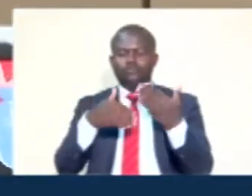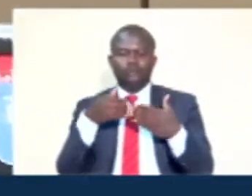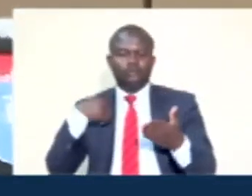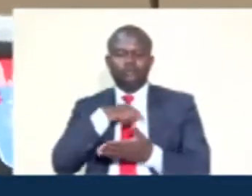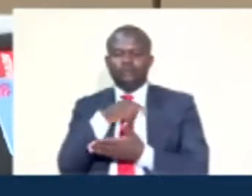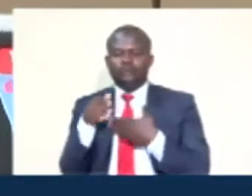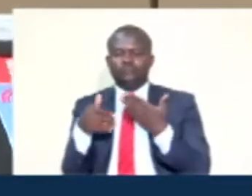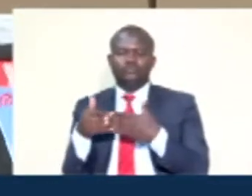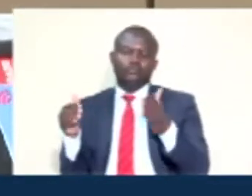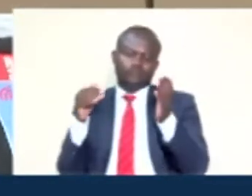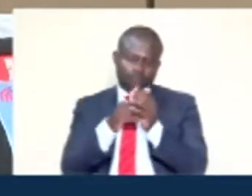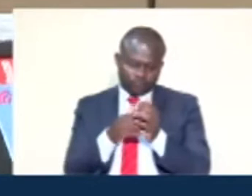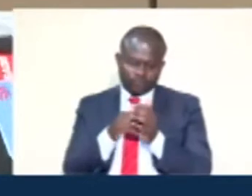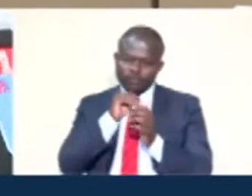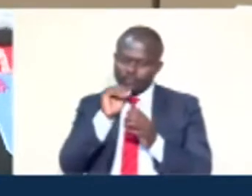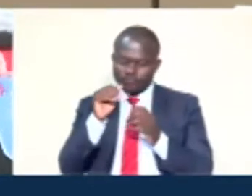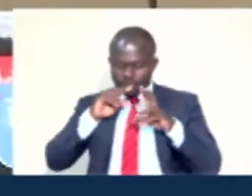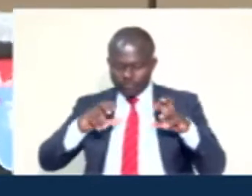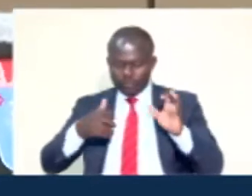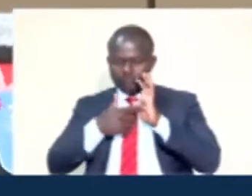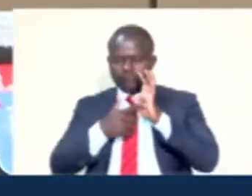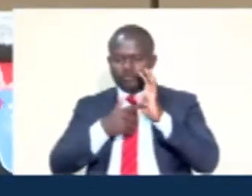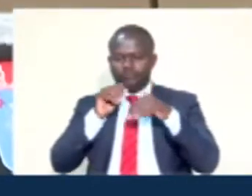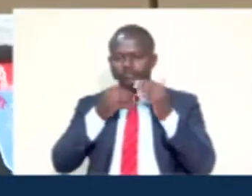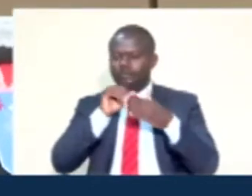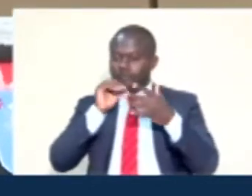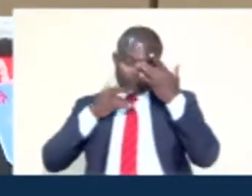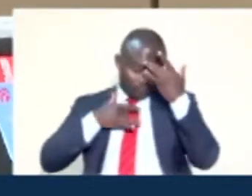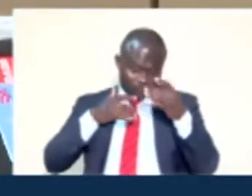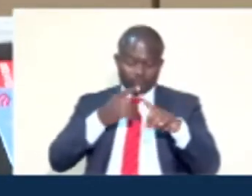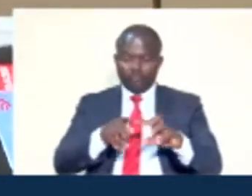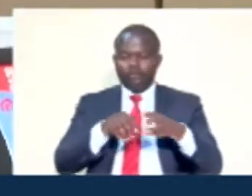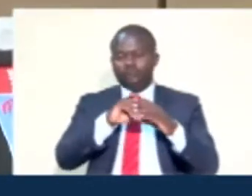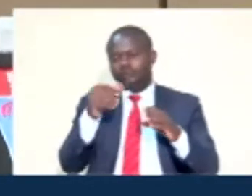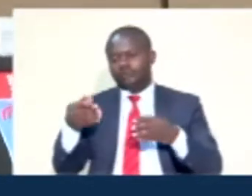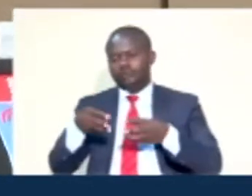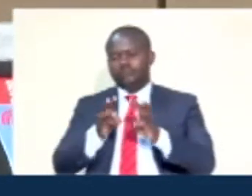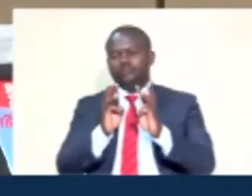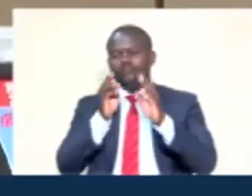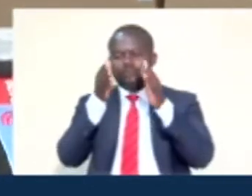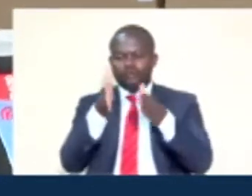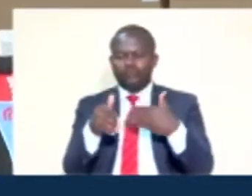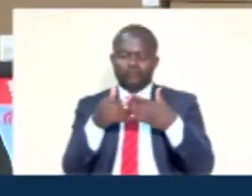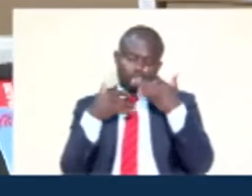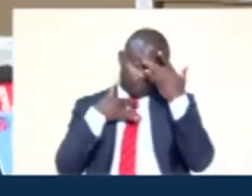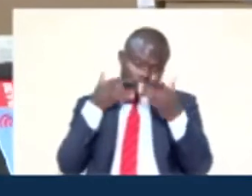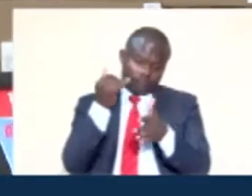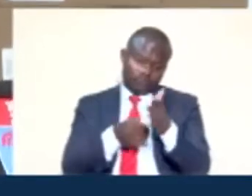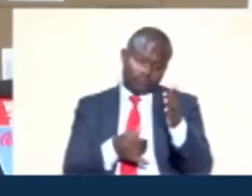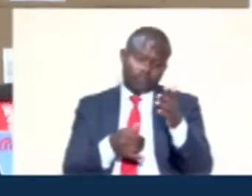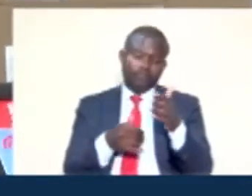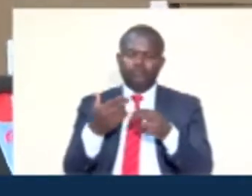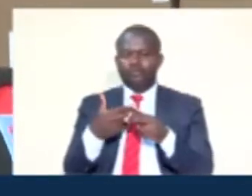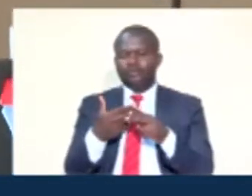babaho igihe kirekire, ndetse nta nubwo ubushakashatsi bunerekana yuko nta nubwo anabitandukanya n'undi muntu udafite agakoko gatera SIDA.